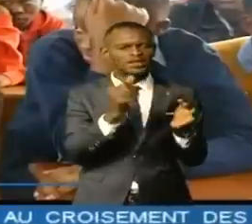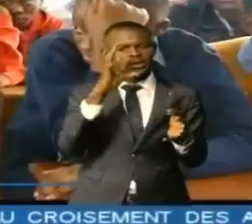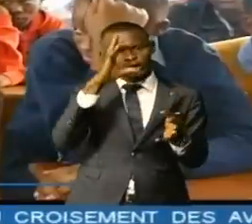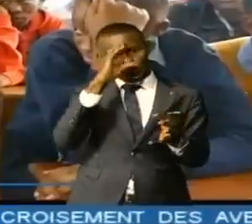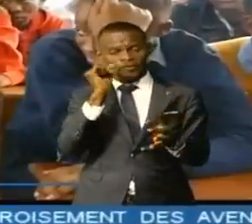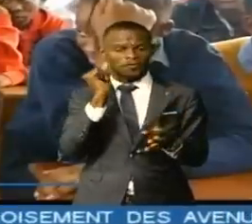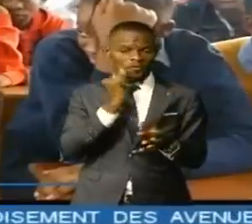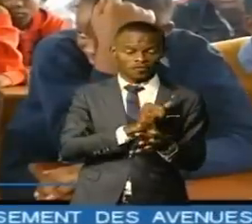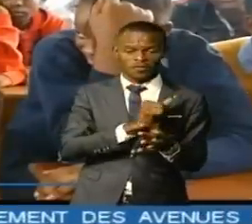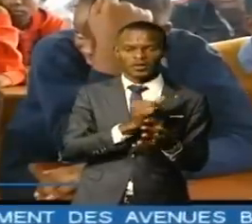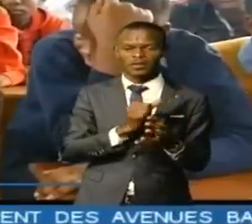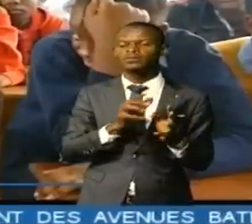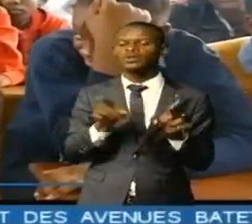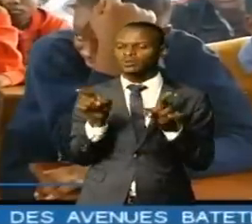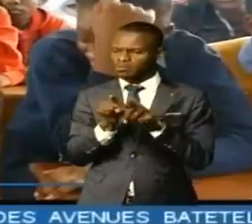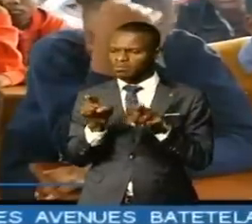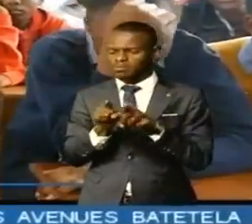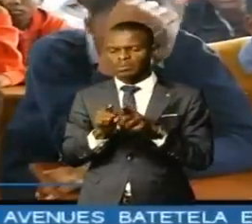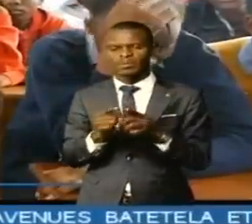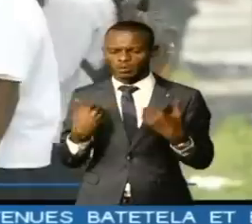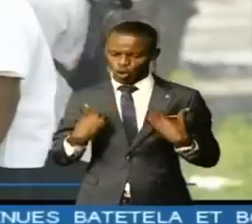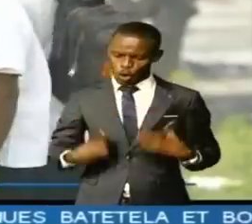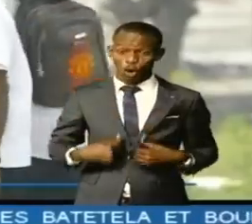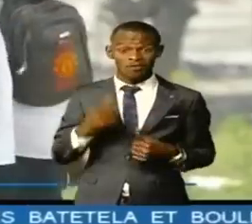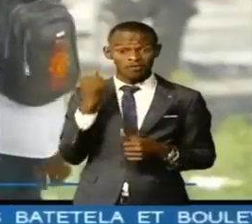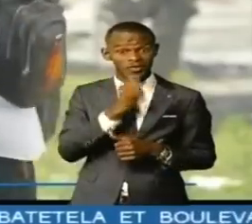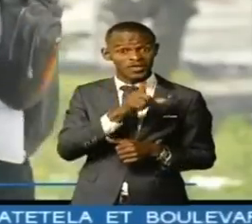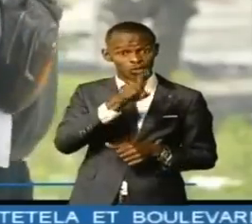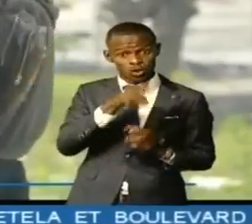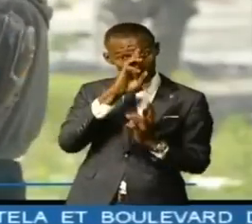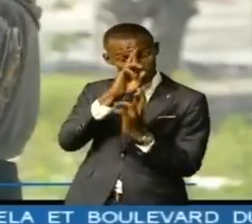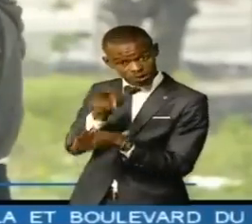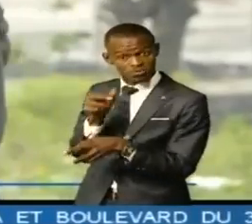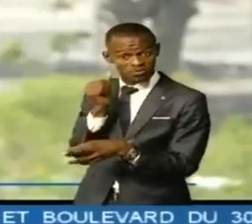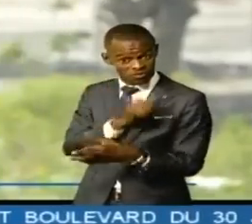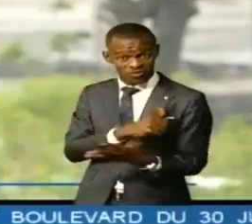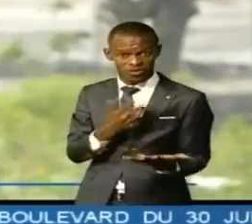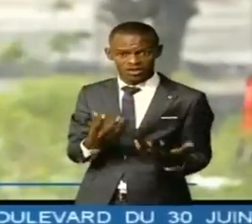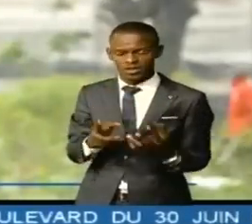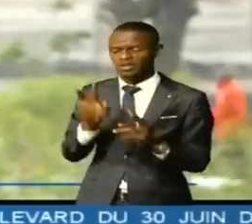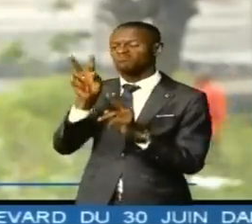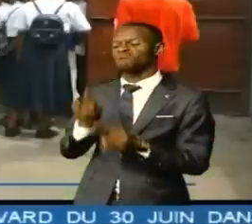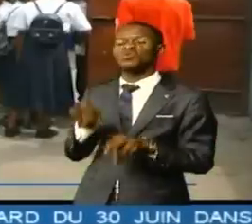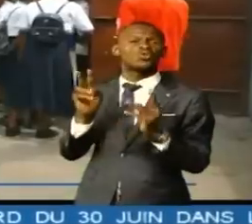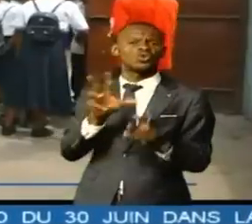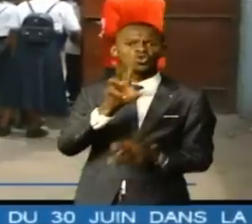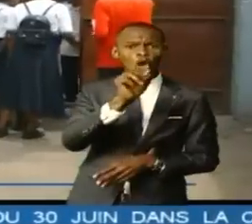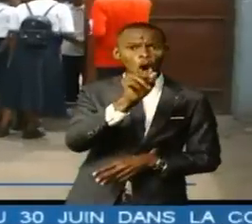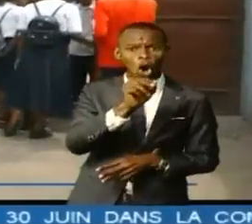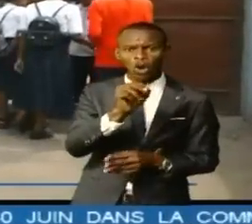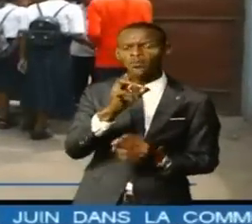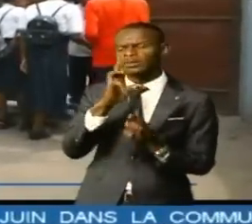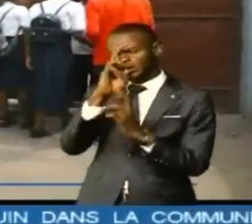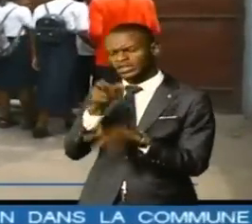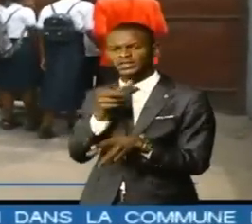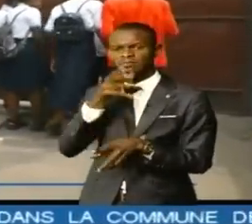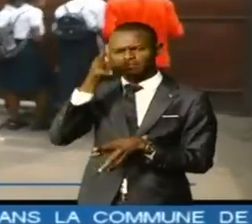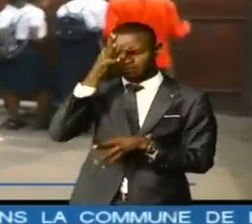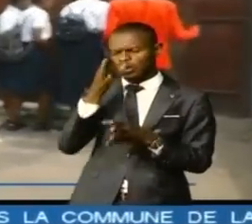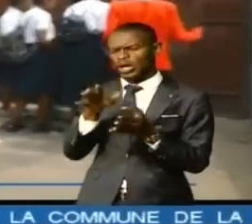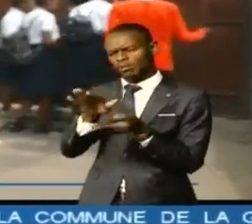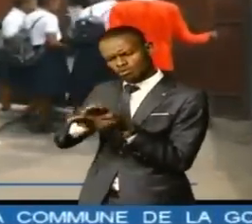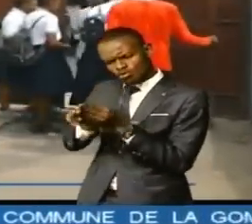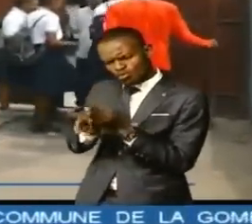ont un rôle crucial à jouer, les garçons à ne pas stigmatiser les filles lors des règles et les parents à s'impliquer